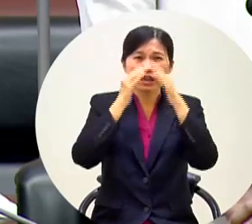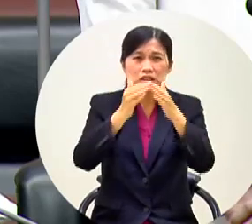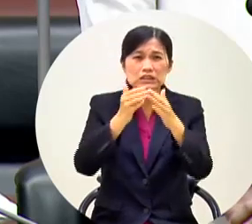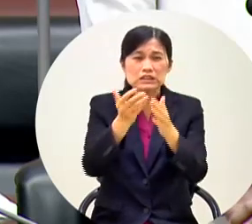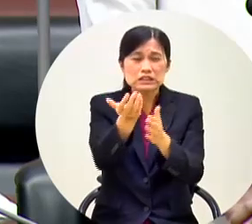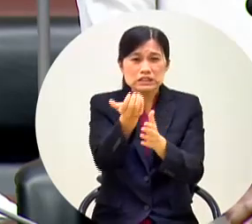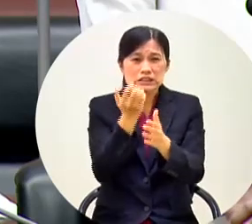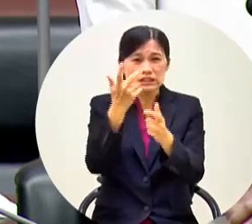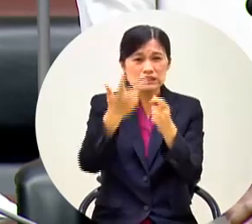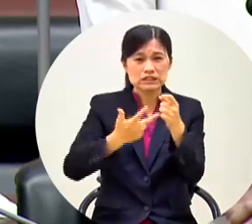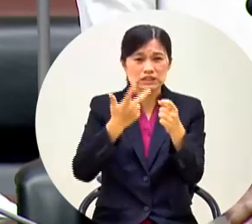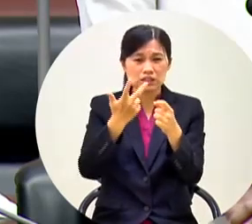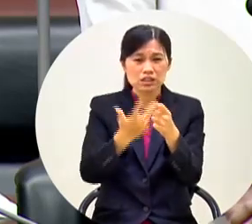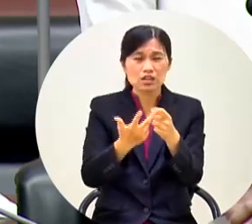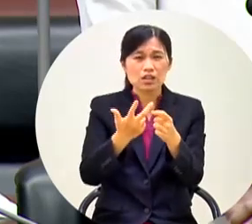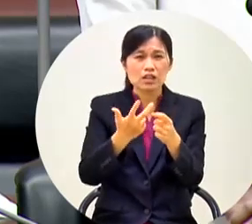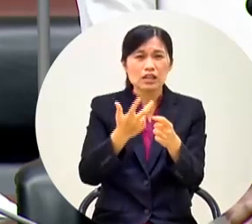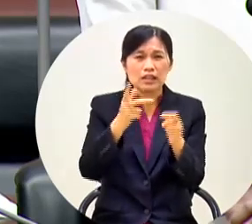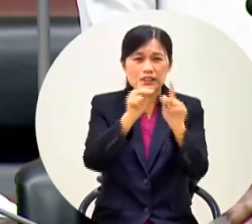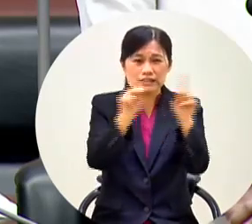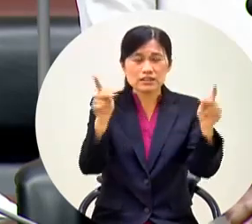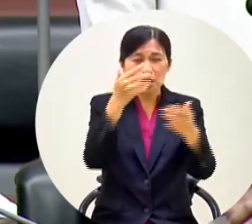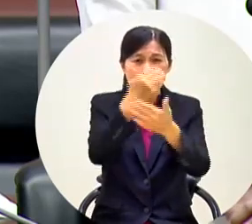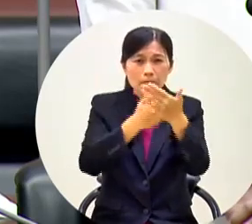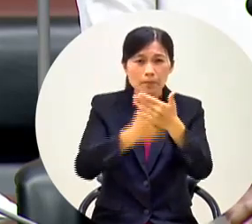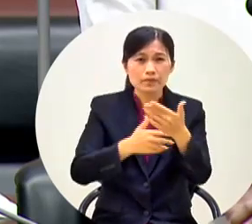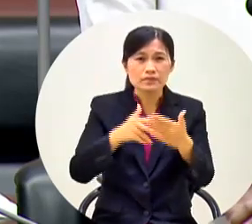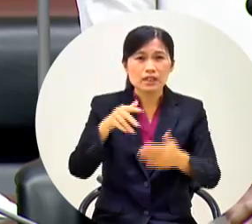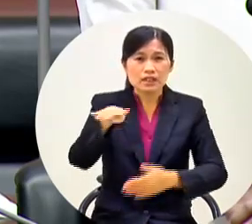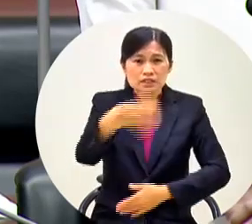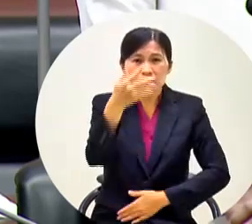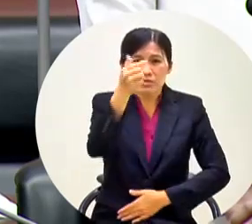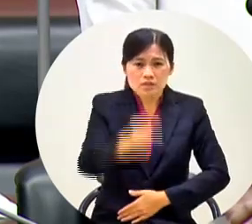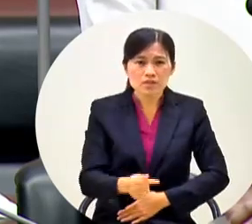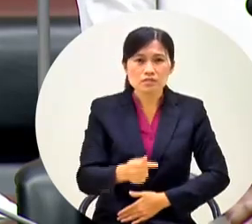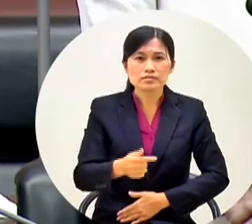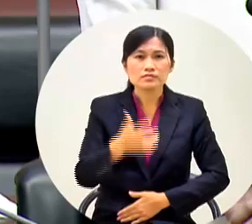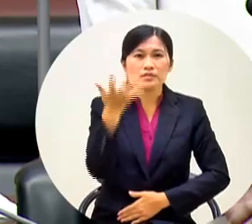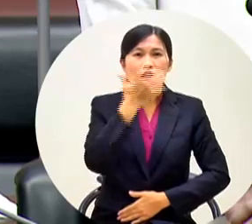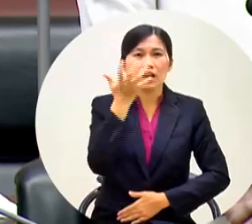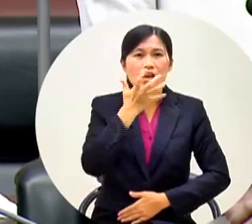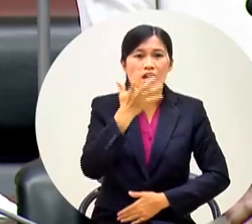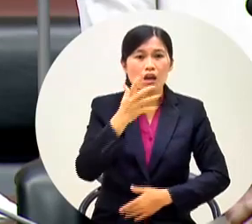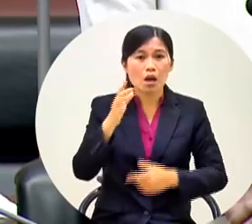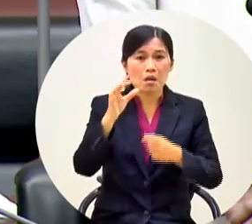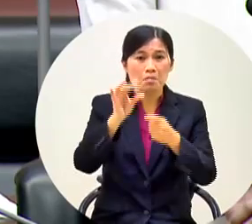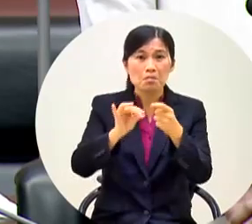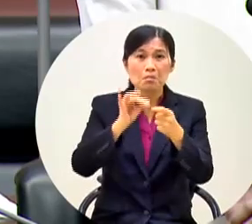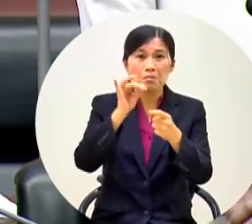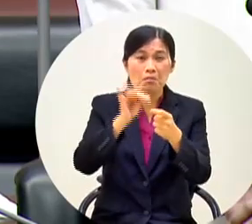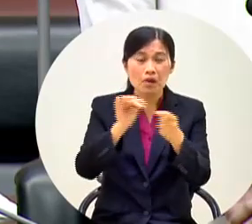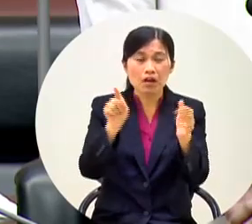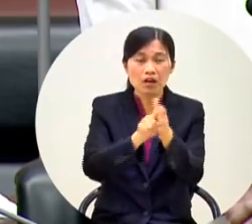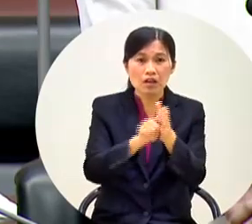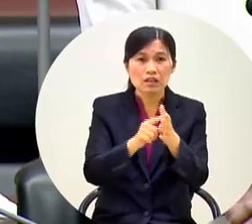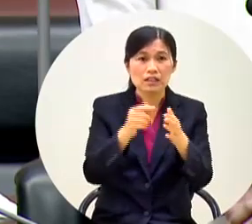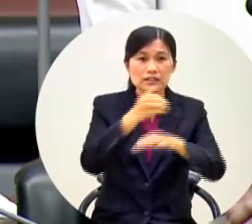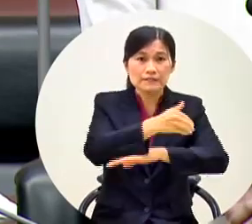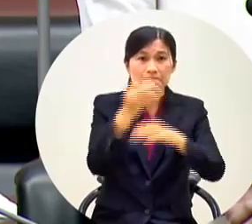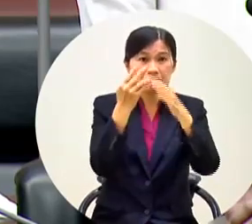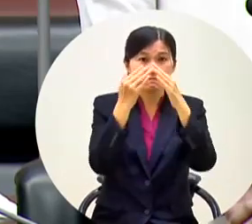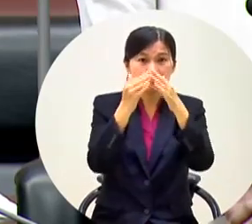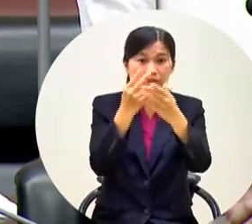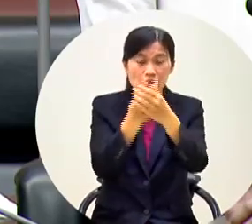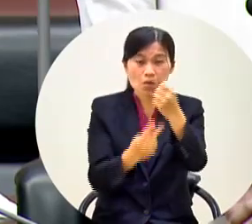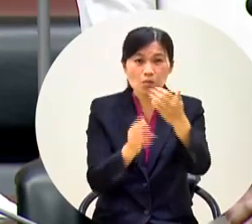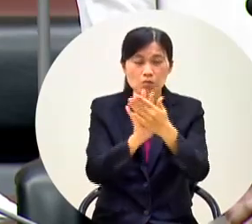400亿，笑死人。民国100年县市合并的时候，中央马政府执政，少